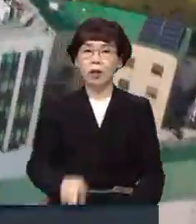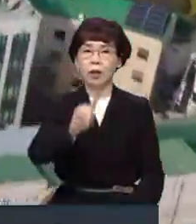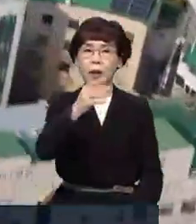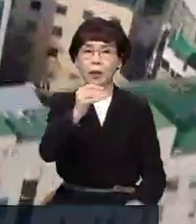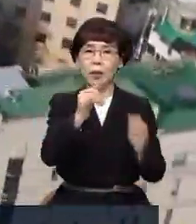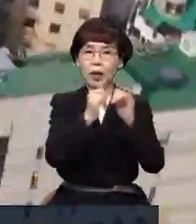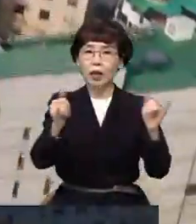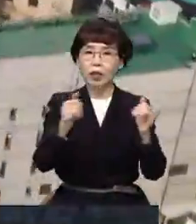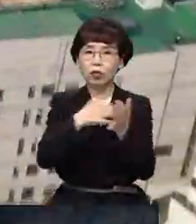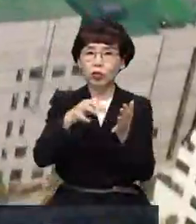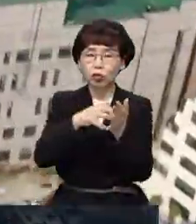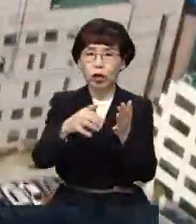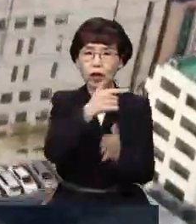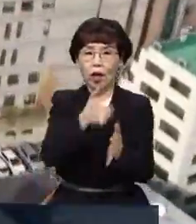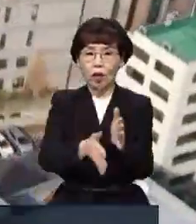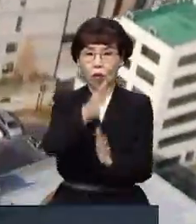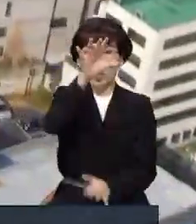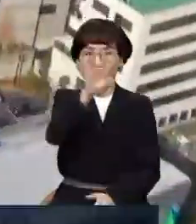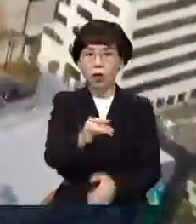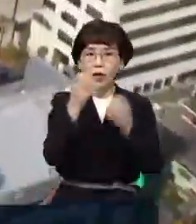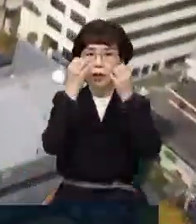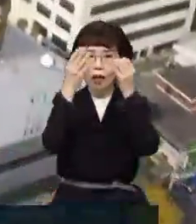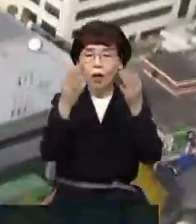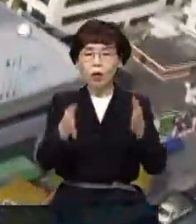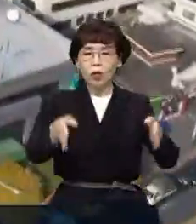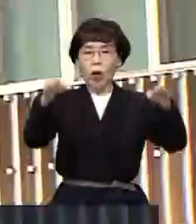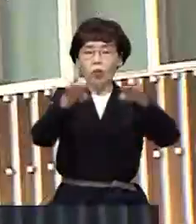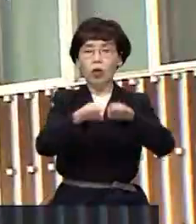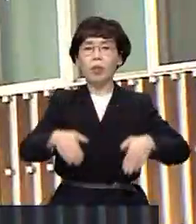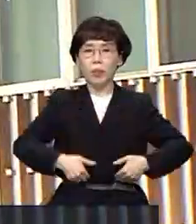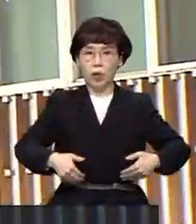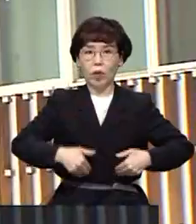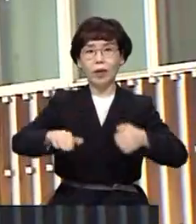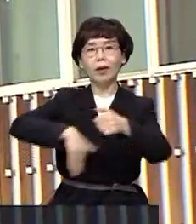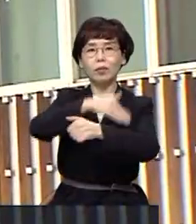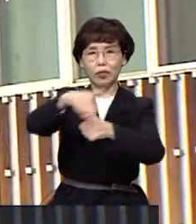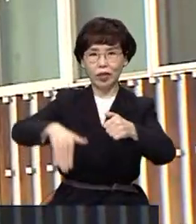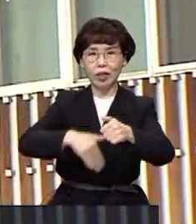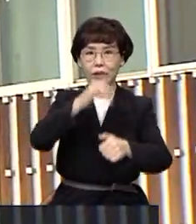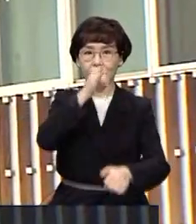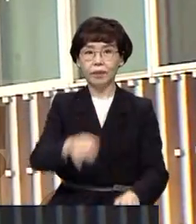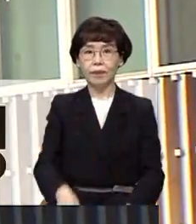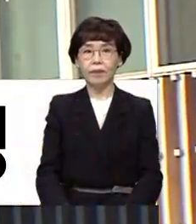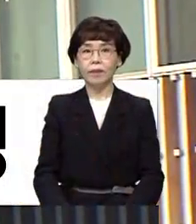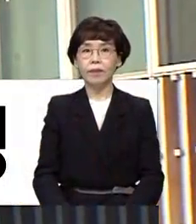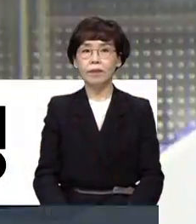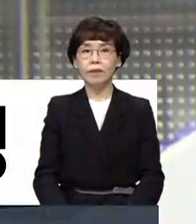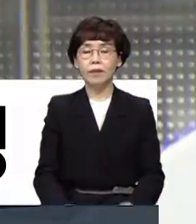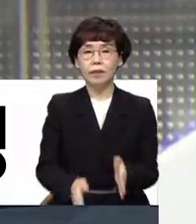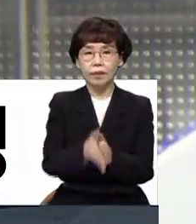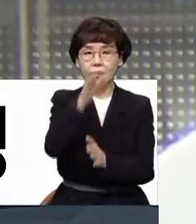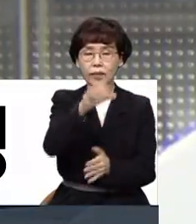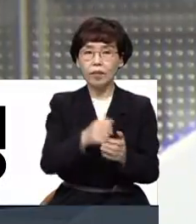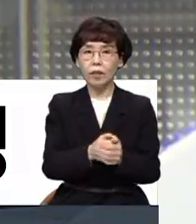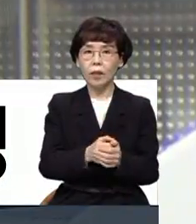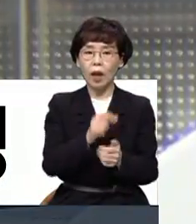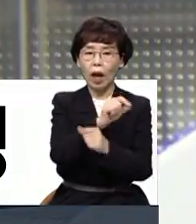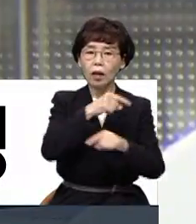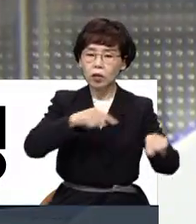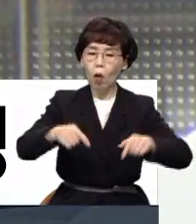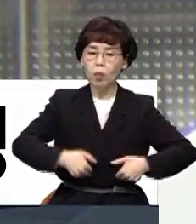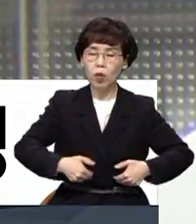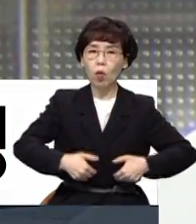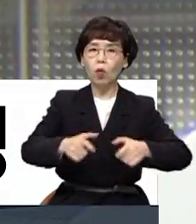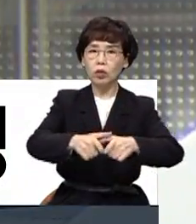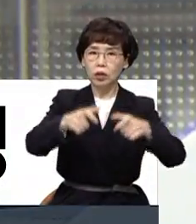인고의 대도시 위상에 글만 신청사가 필요하다는 분위기가 c 안팎에 퍼져 있습니다 시는 너른 않은 행정 수요에